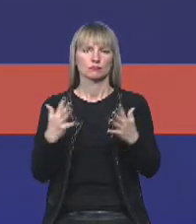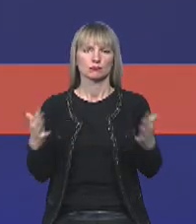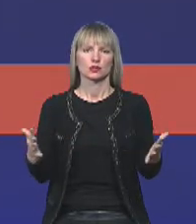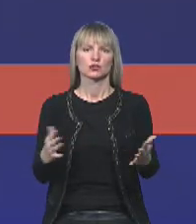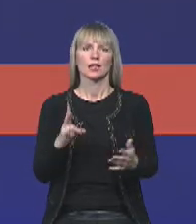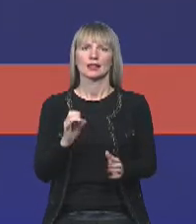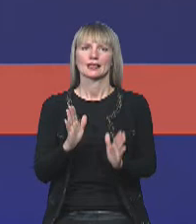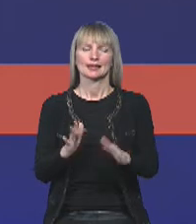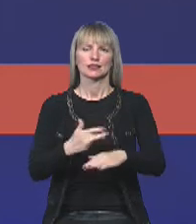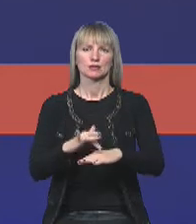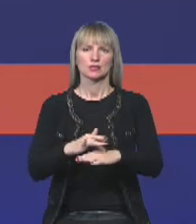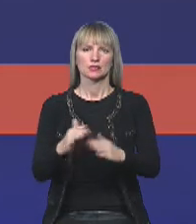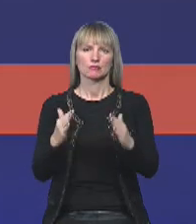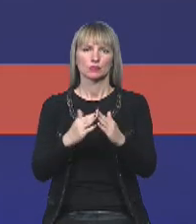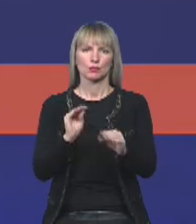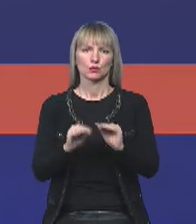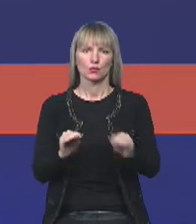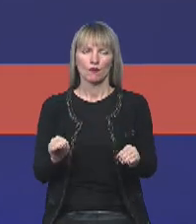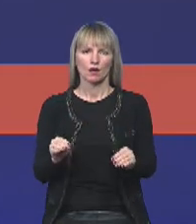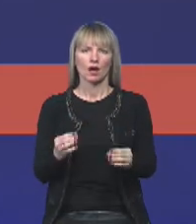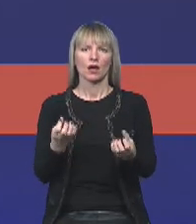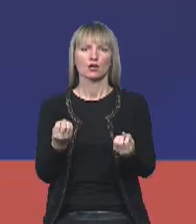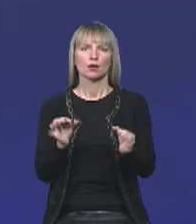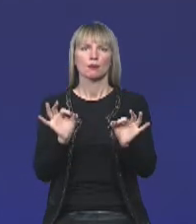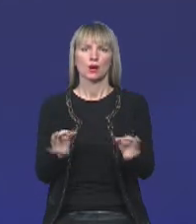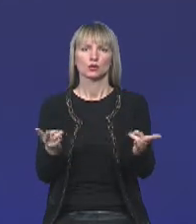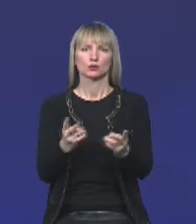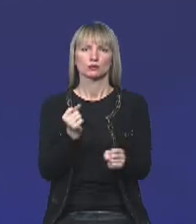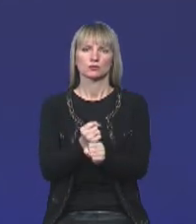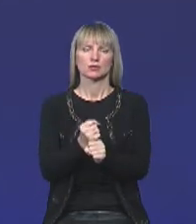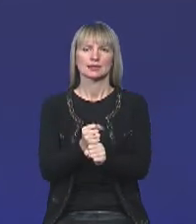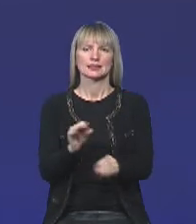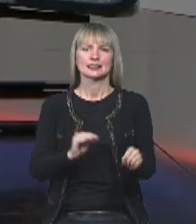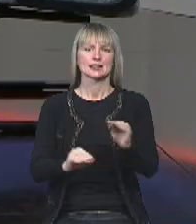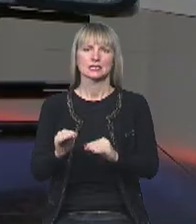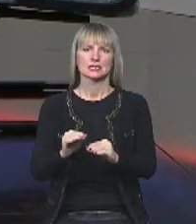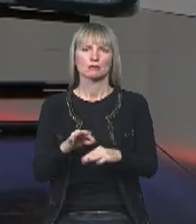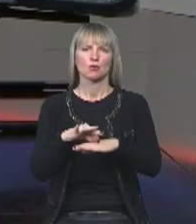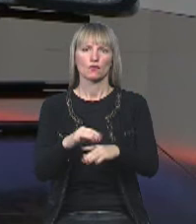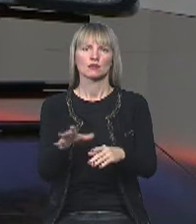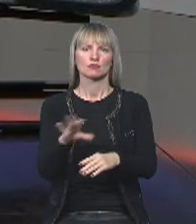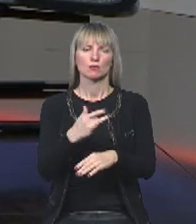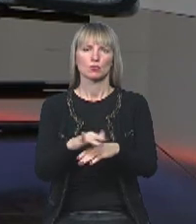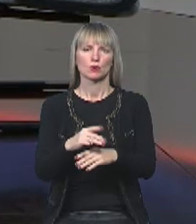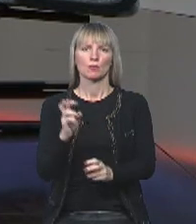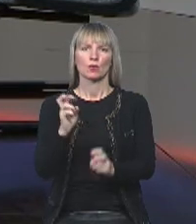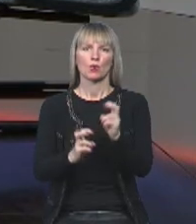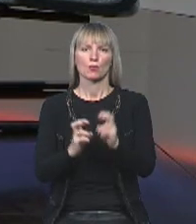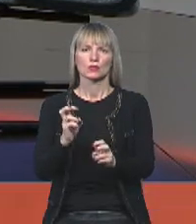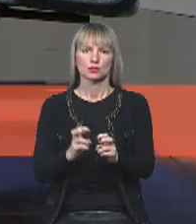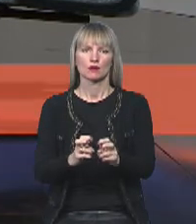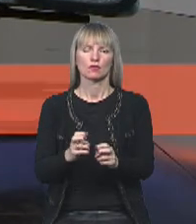тільки сміття побутове, а по-правильному ще й треба організовувати систему поводження з усіма відходами, в тому числі промисловими, в тому